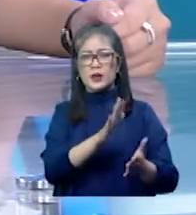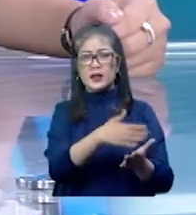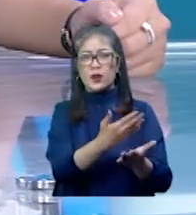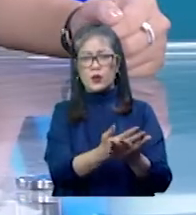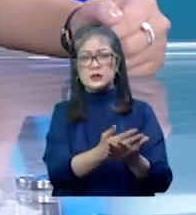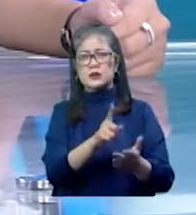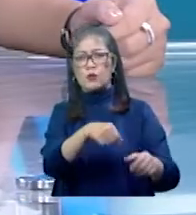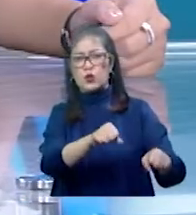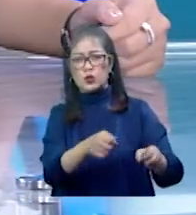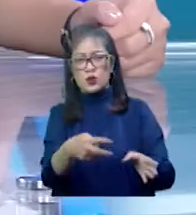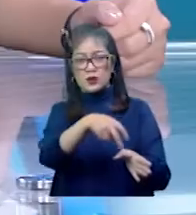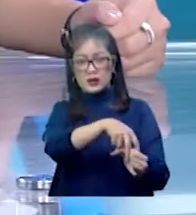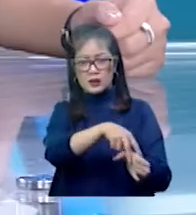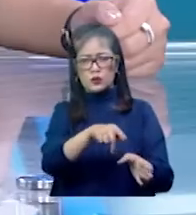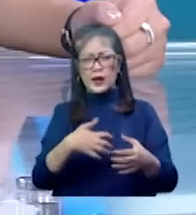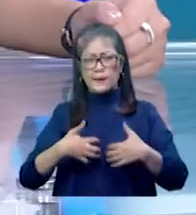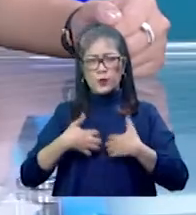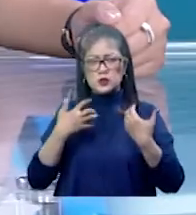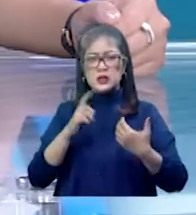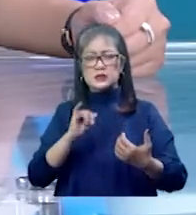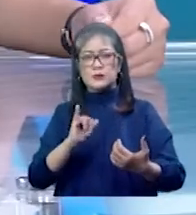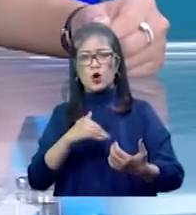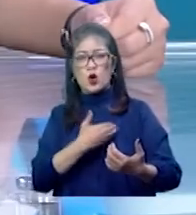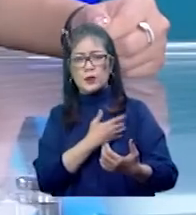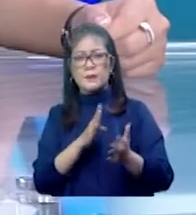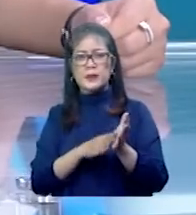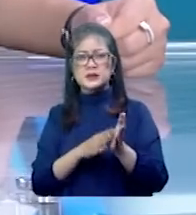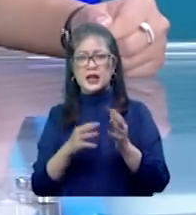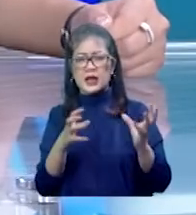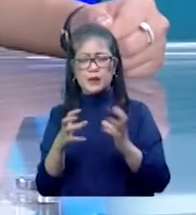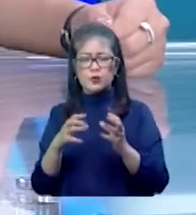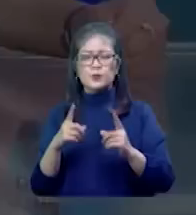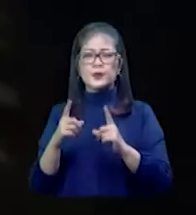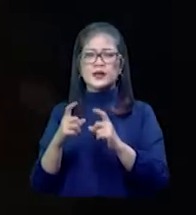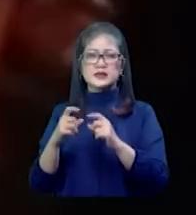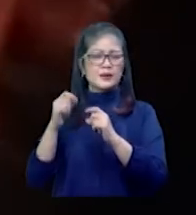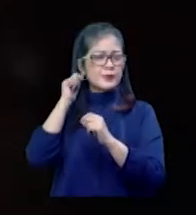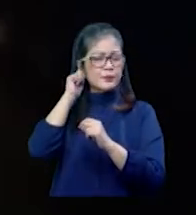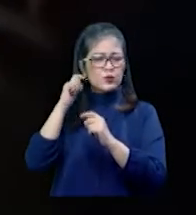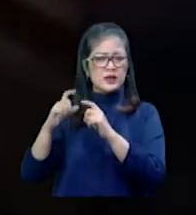emosi kepada korban karena masalah rebutan cinta seorang wanita.